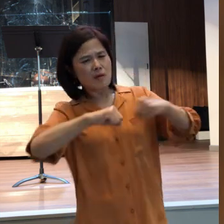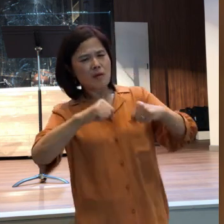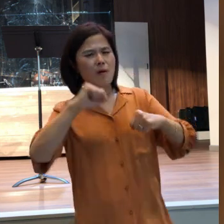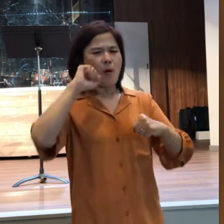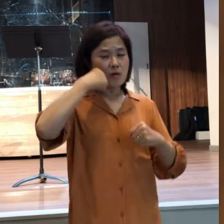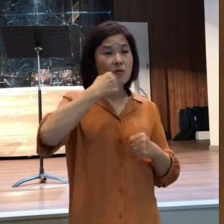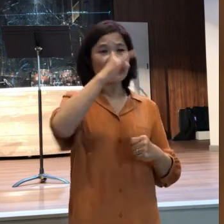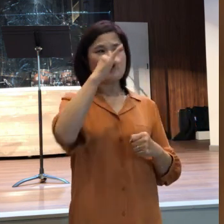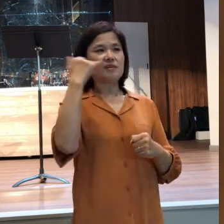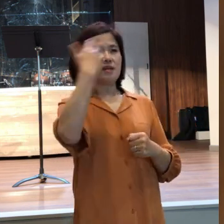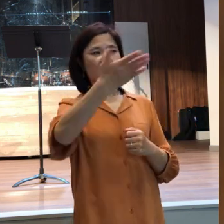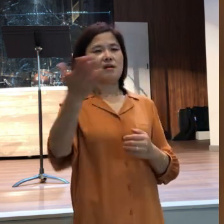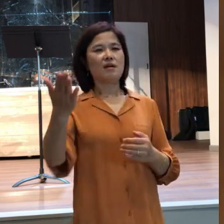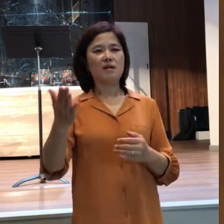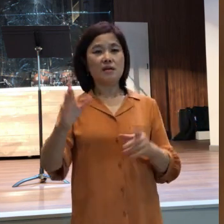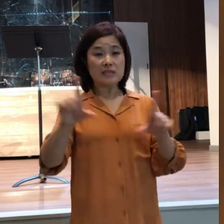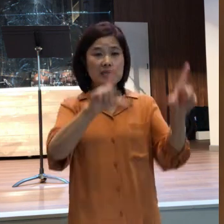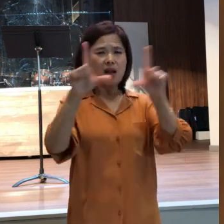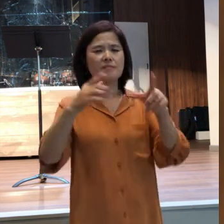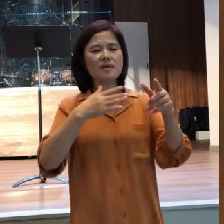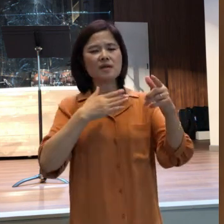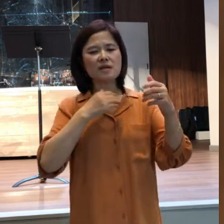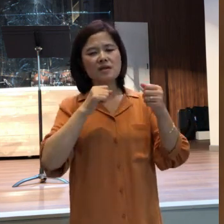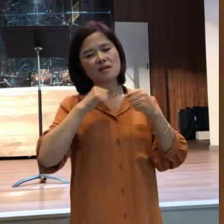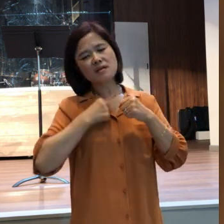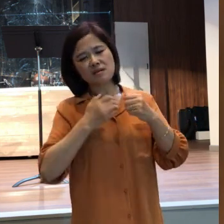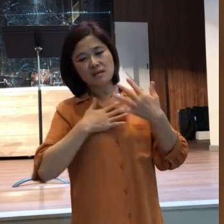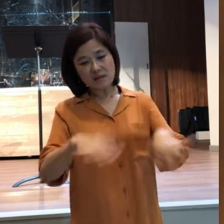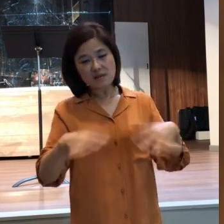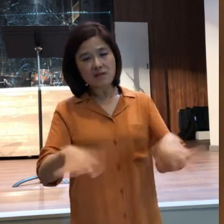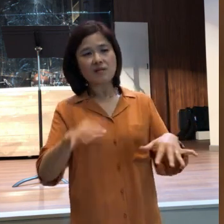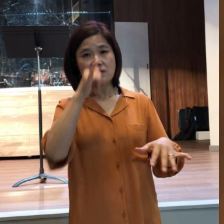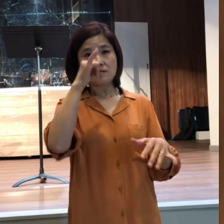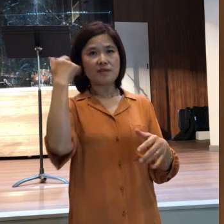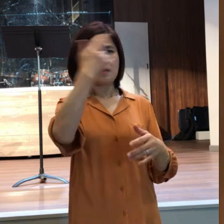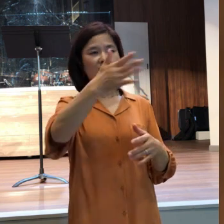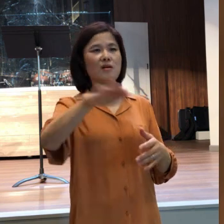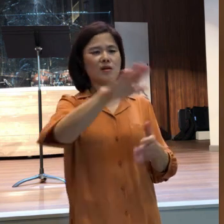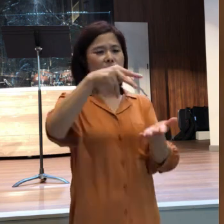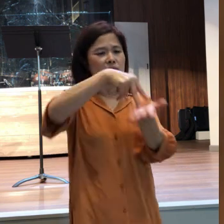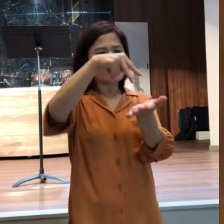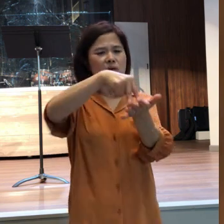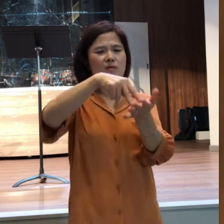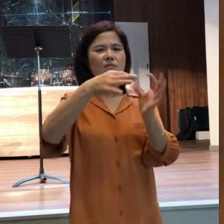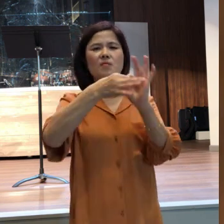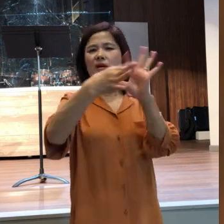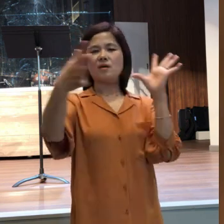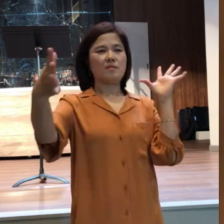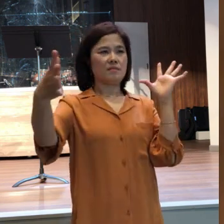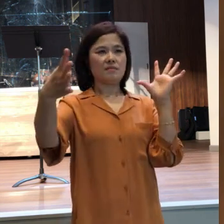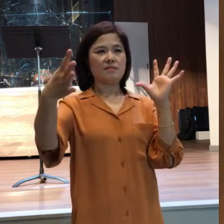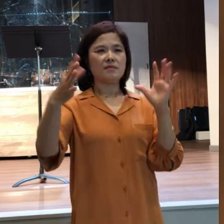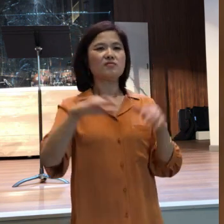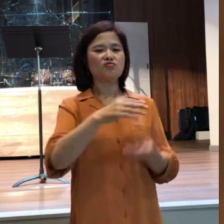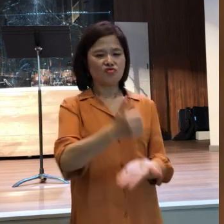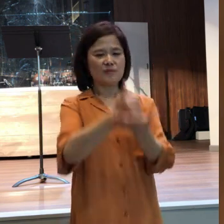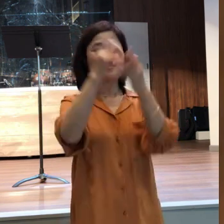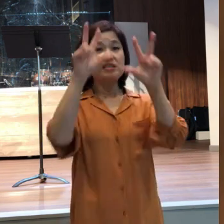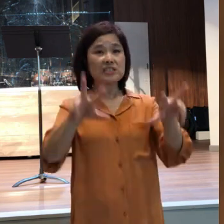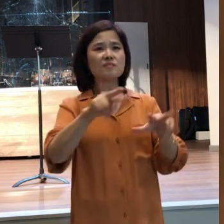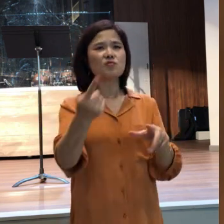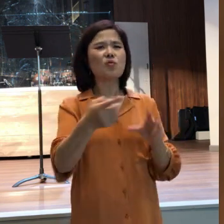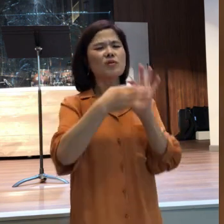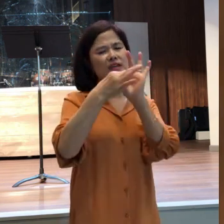움직이지 않으십니까? 삶이 지쳐 있으십니까? 여러분의 처한 상황에 관계없이 주님은